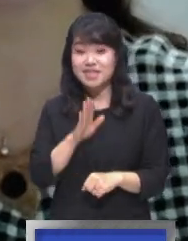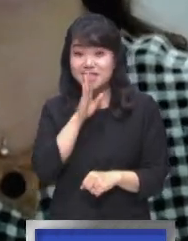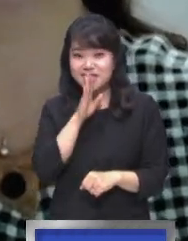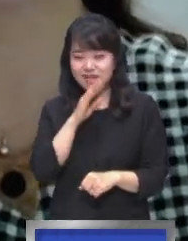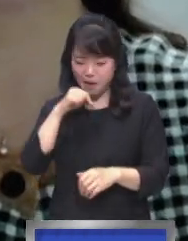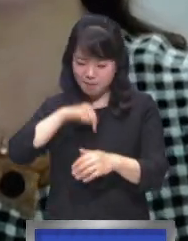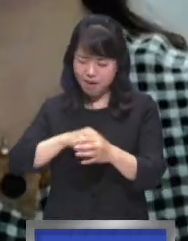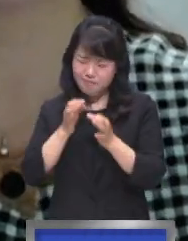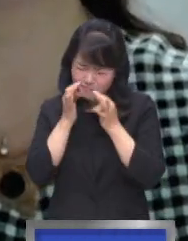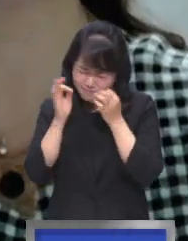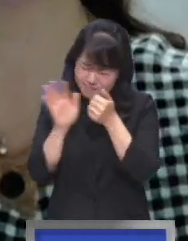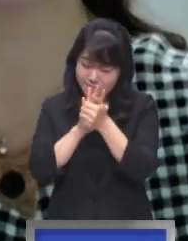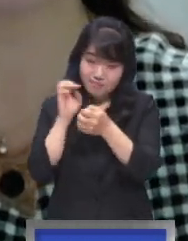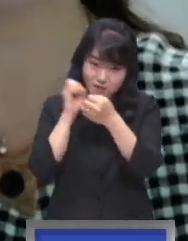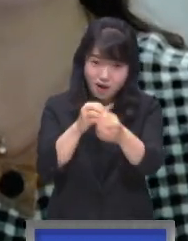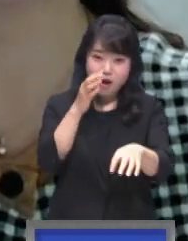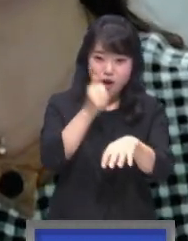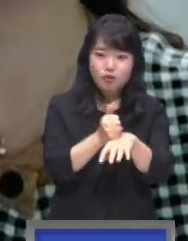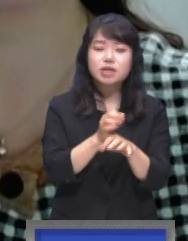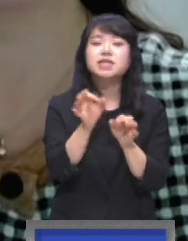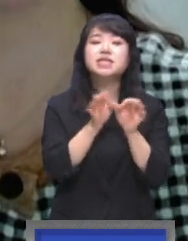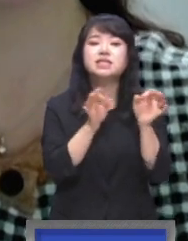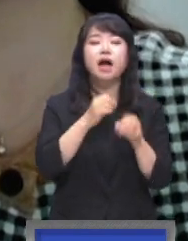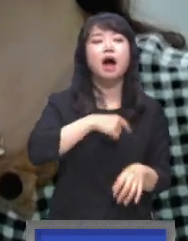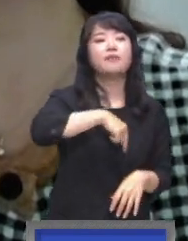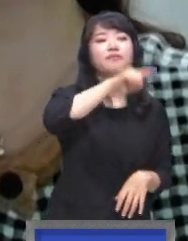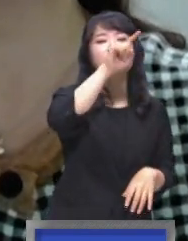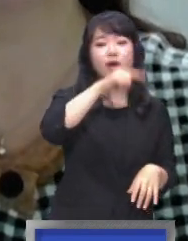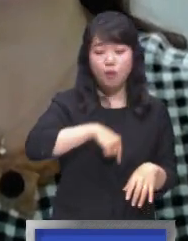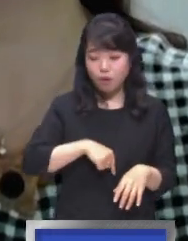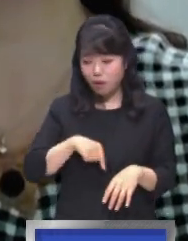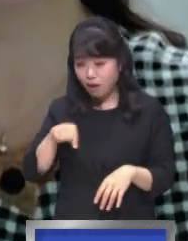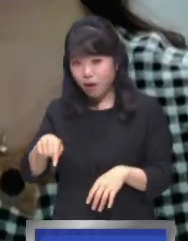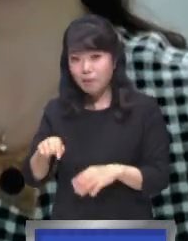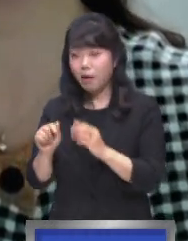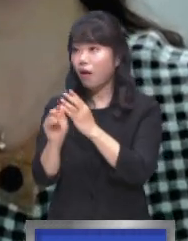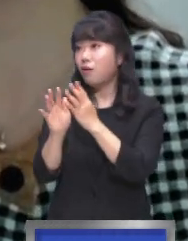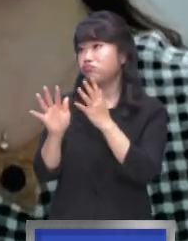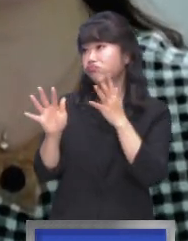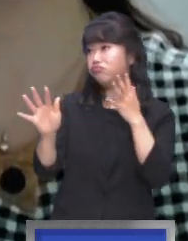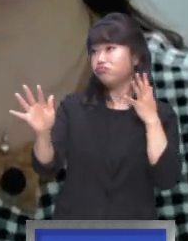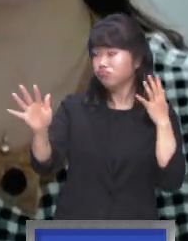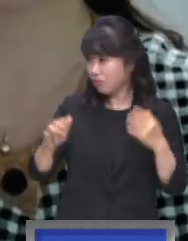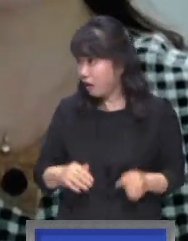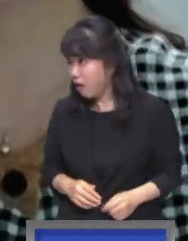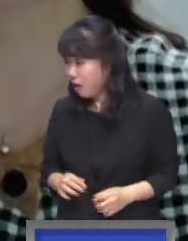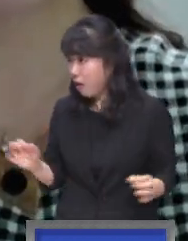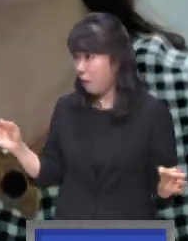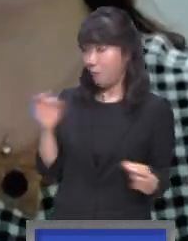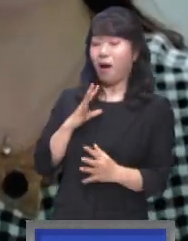진심이 통해하셨을까요? 어느 날 시장에 다녀오셨는데 매장 앞에 줄을 길게 늘어선